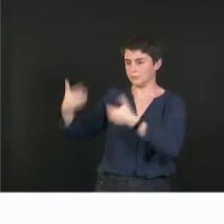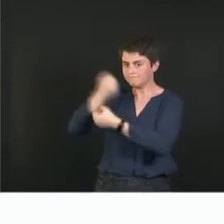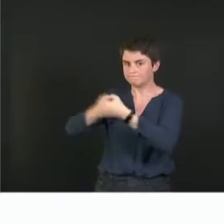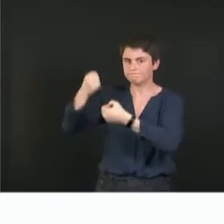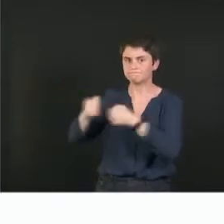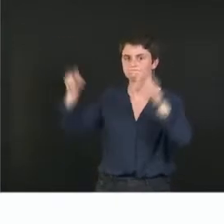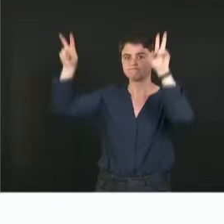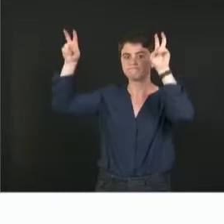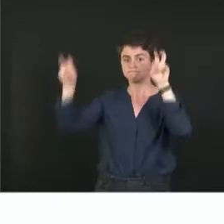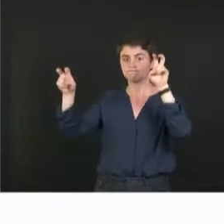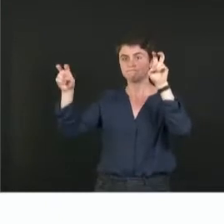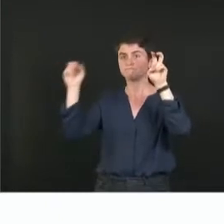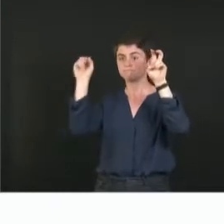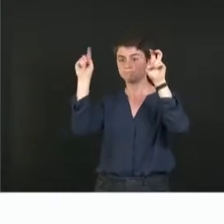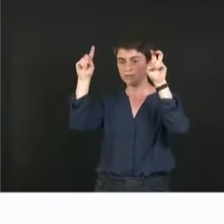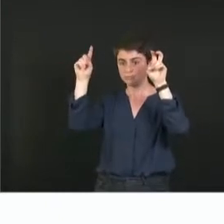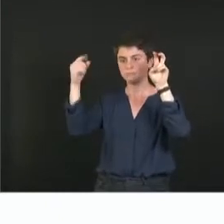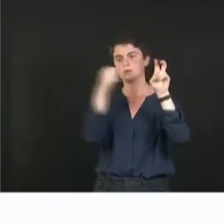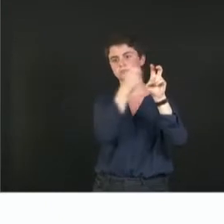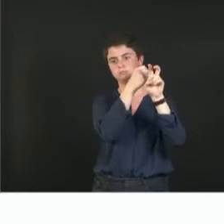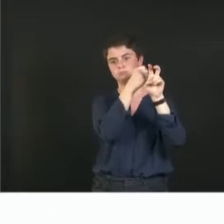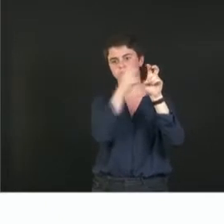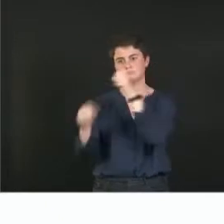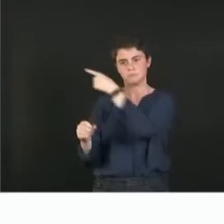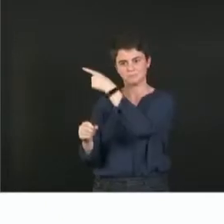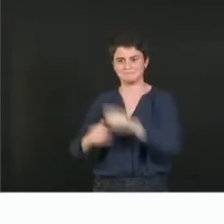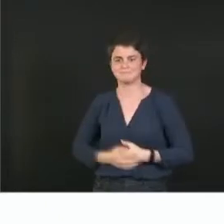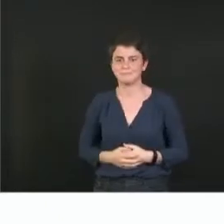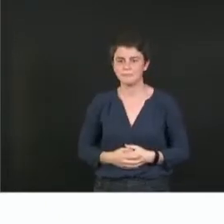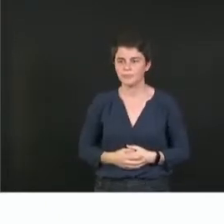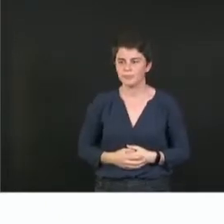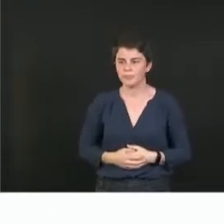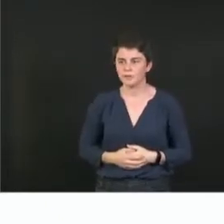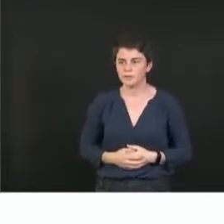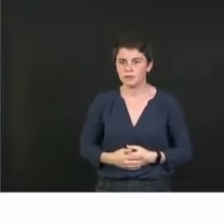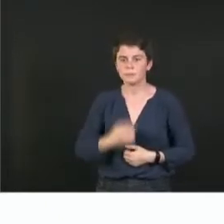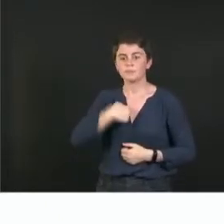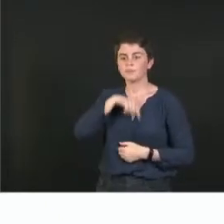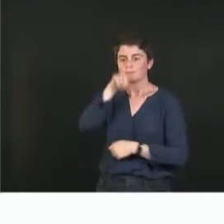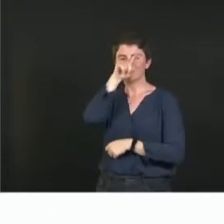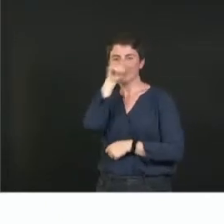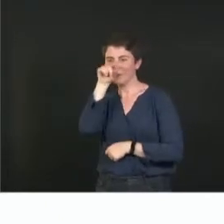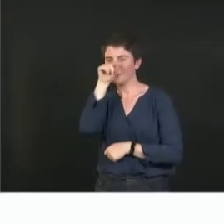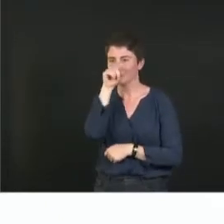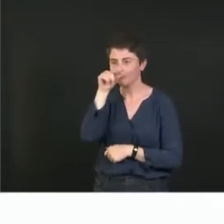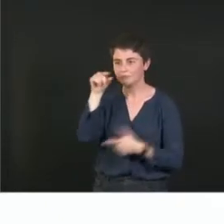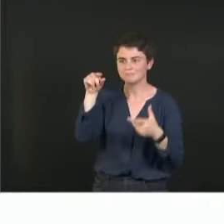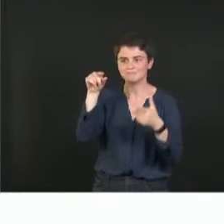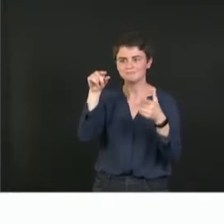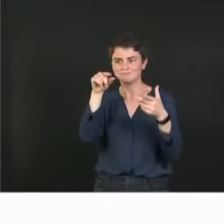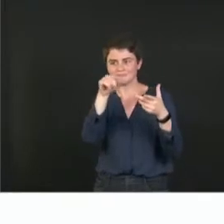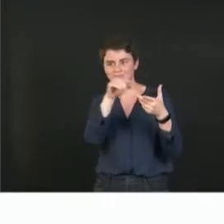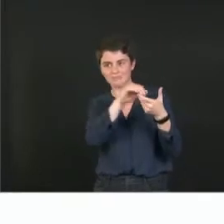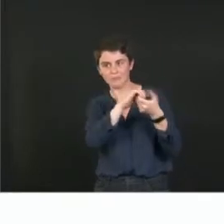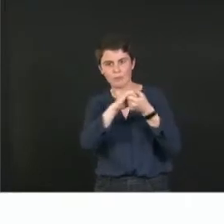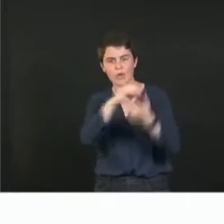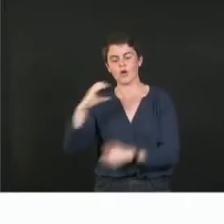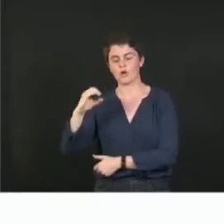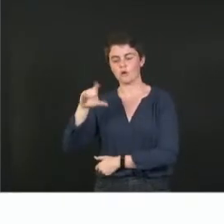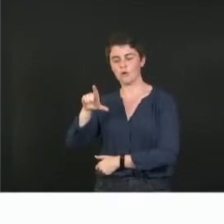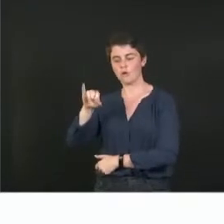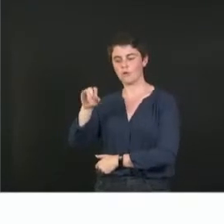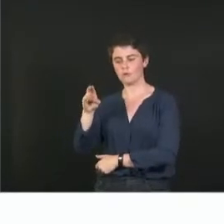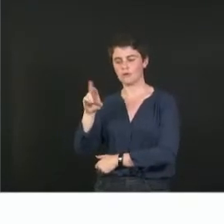créative. Bon, nous sommes amis des colibris, nous sommes amis de Pierre Arabi et de Cyril Dion. On aurait pu